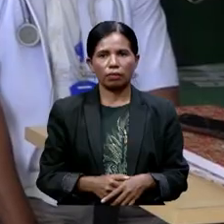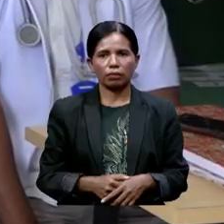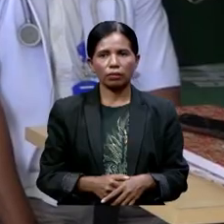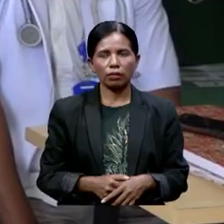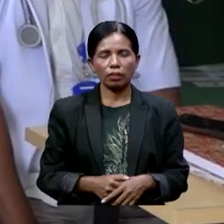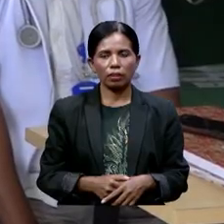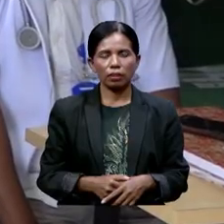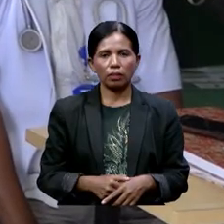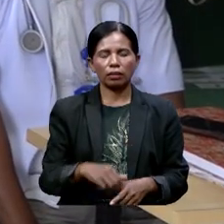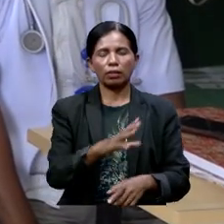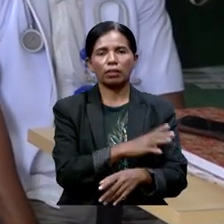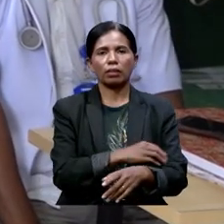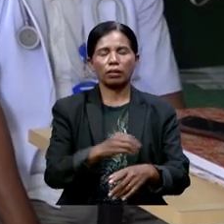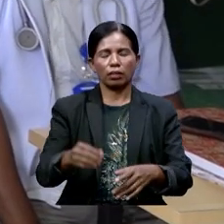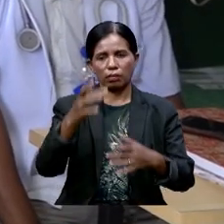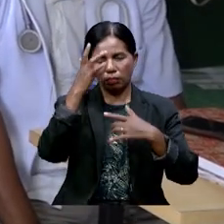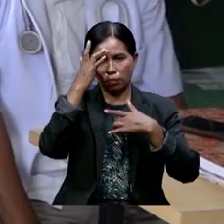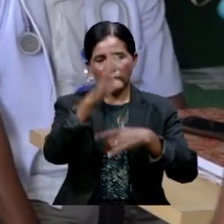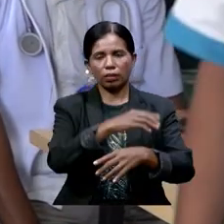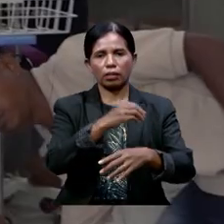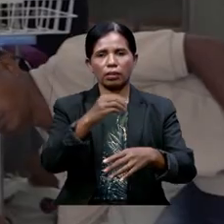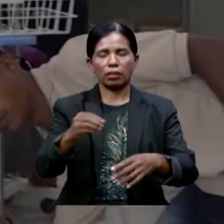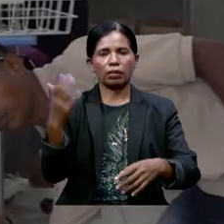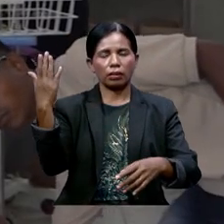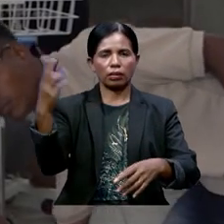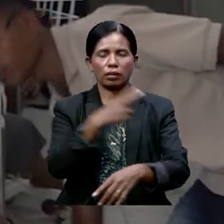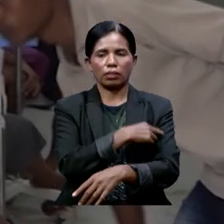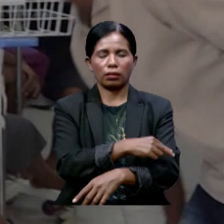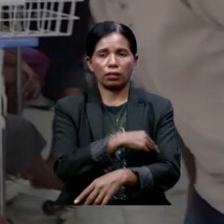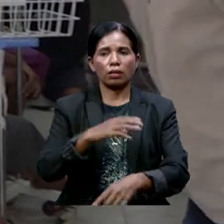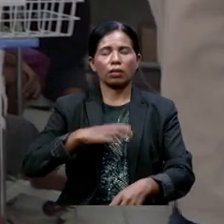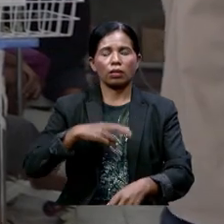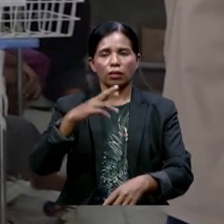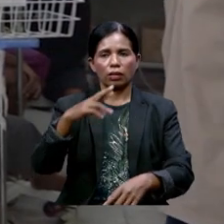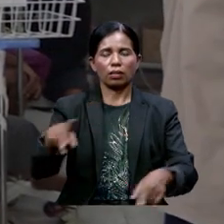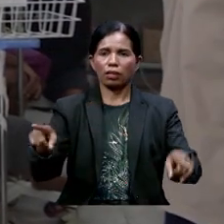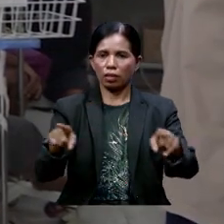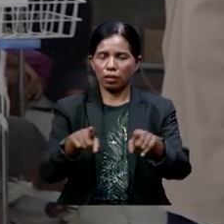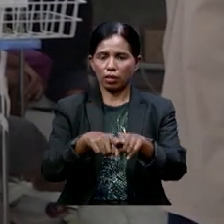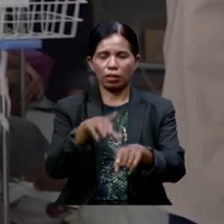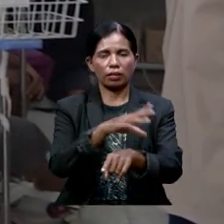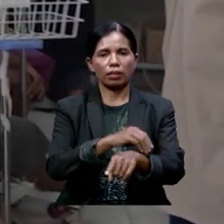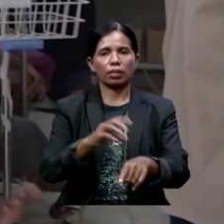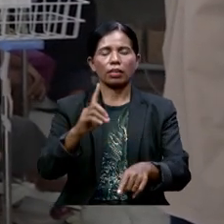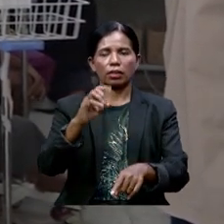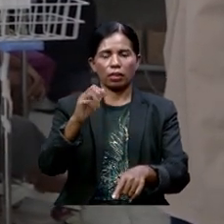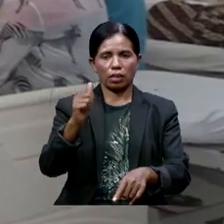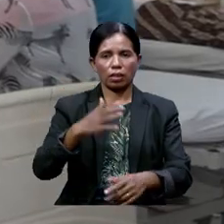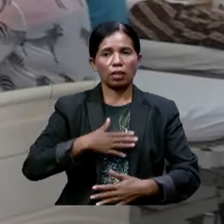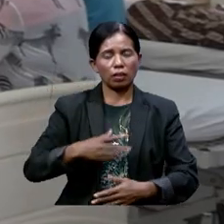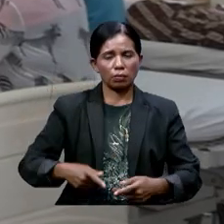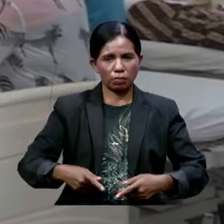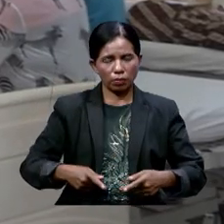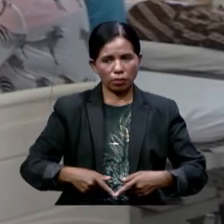Moras lebe daudau ne resista as ia sala emergencia centro Saudi Kumoro makanesan ispa diarrea nomos